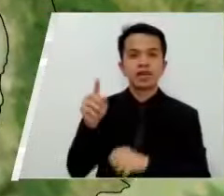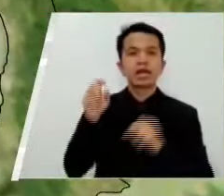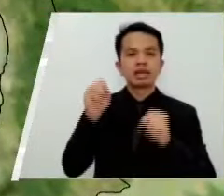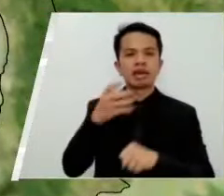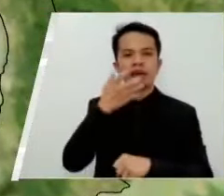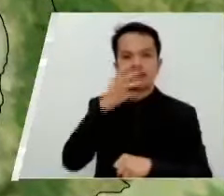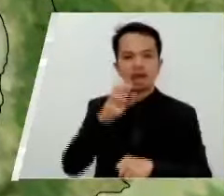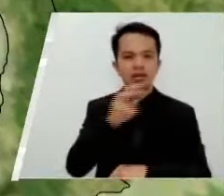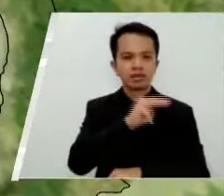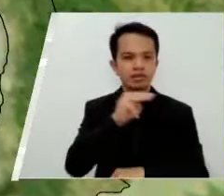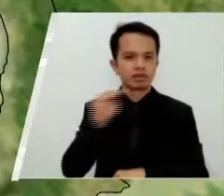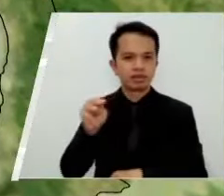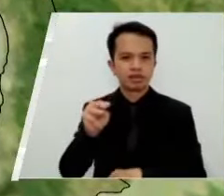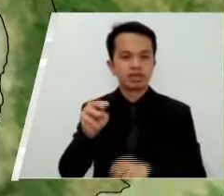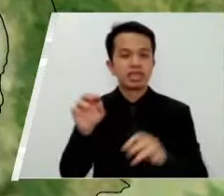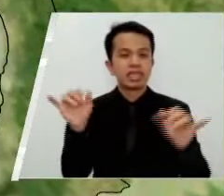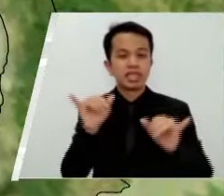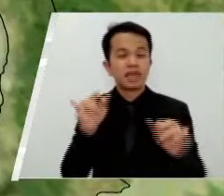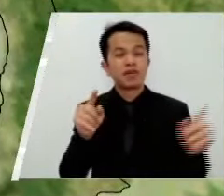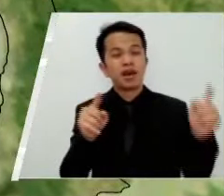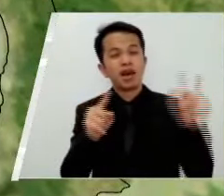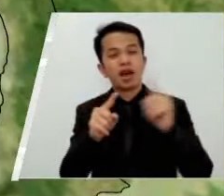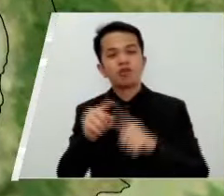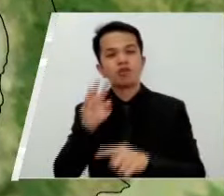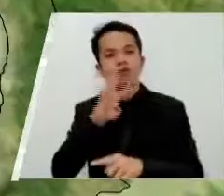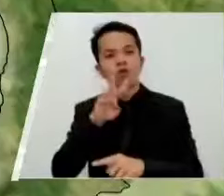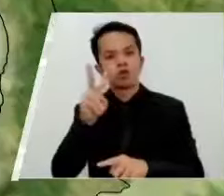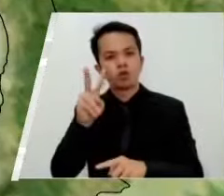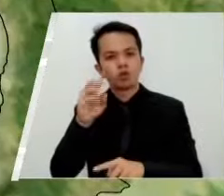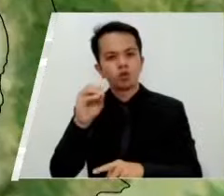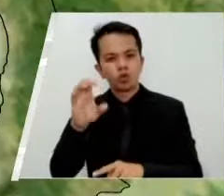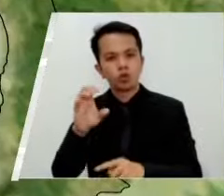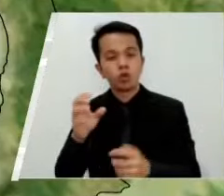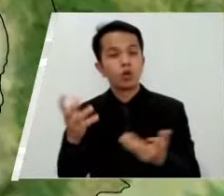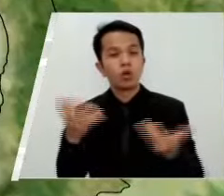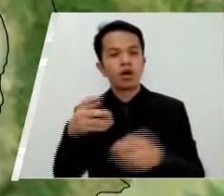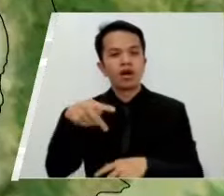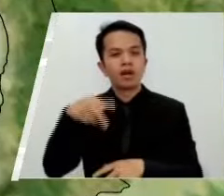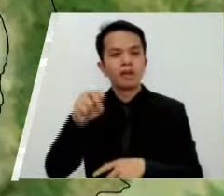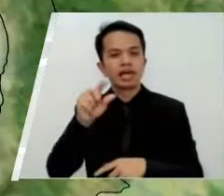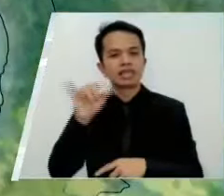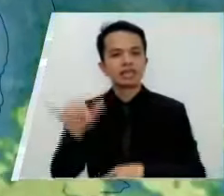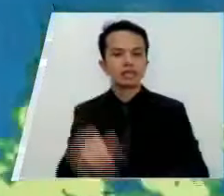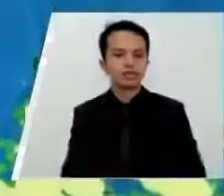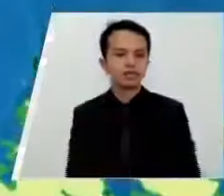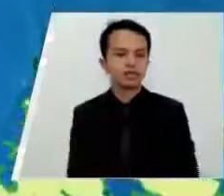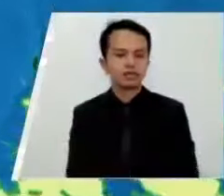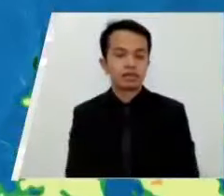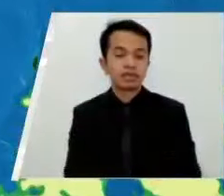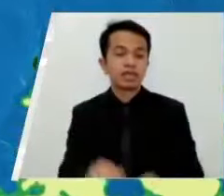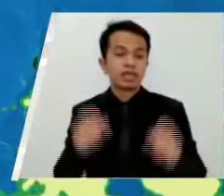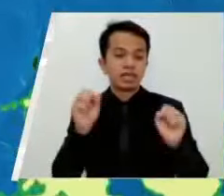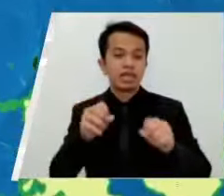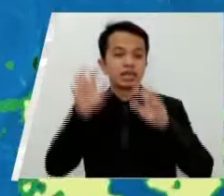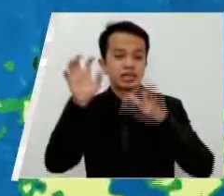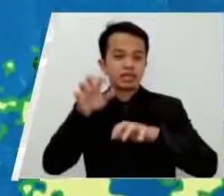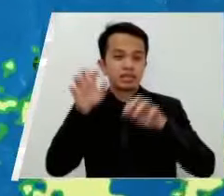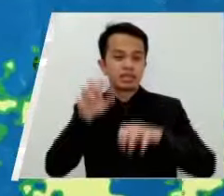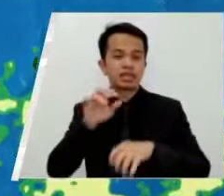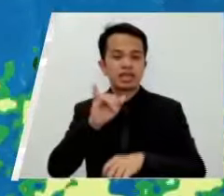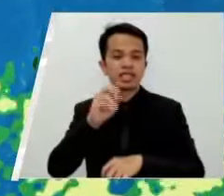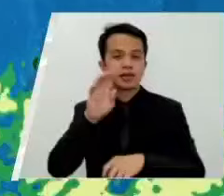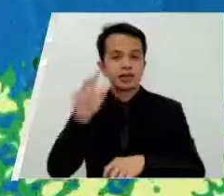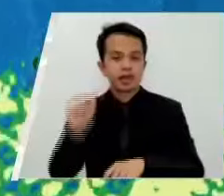at posible ang hanggang 42 degrees Celsius sa Pasay City. May tsansa pa rin ang ulan sa Isabela,